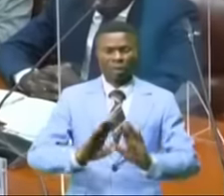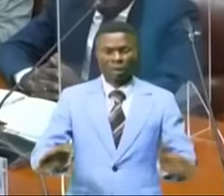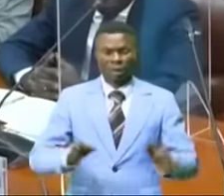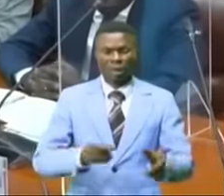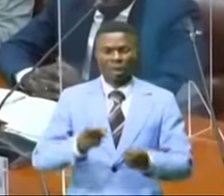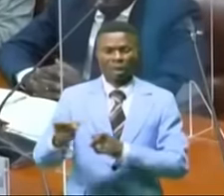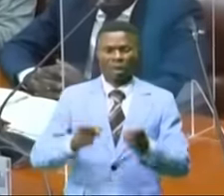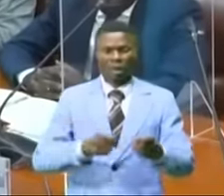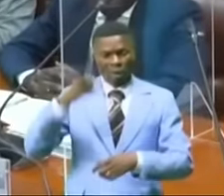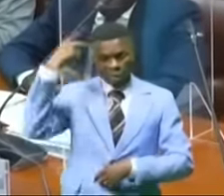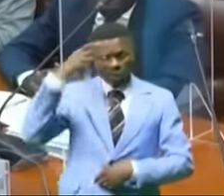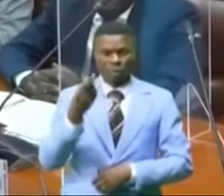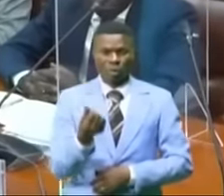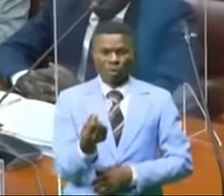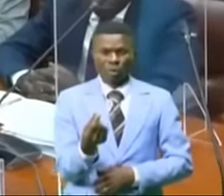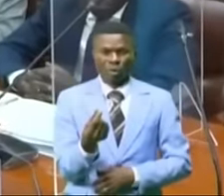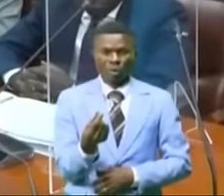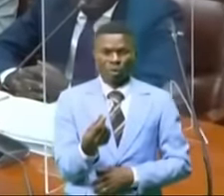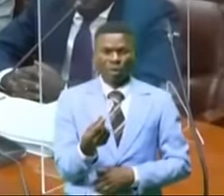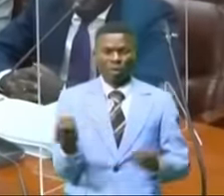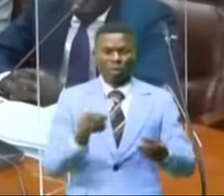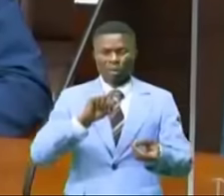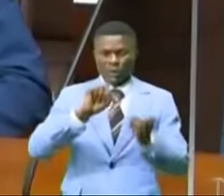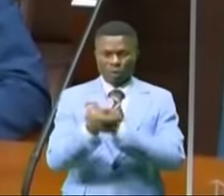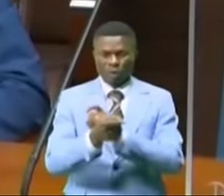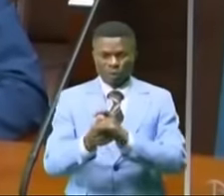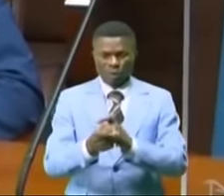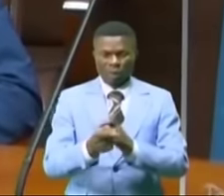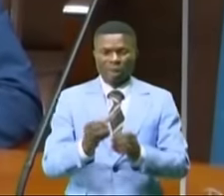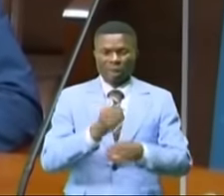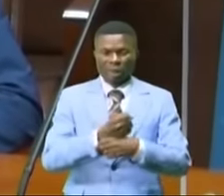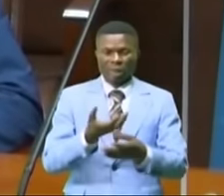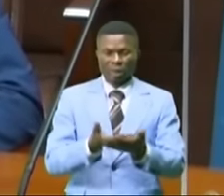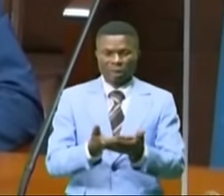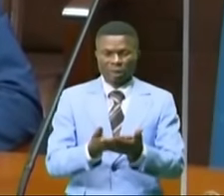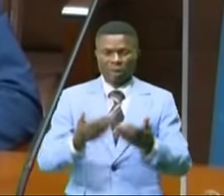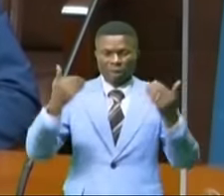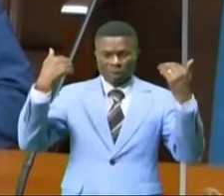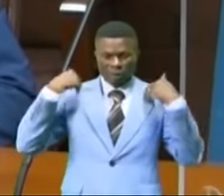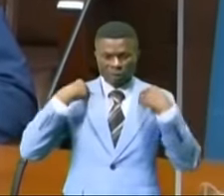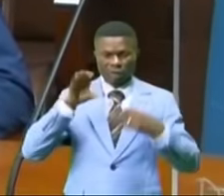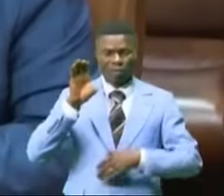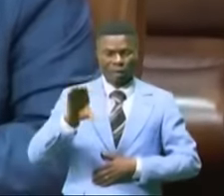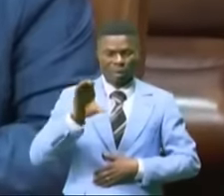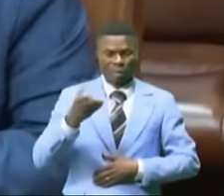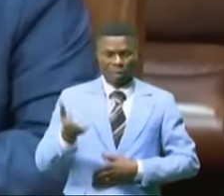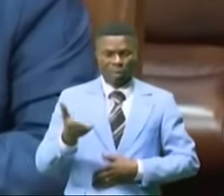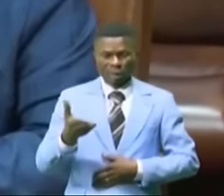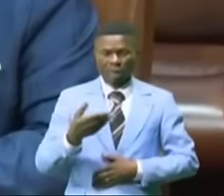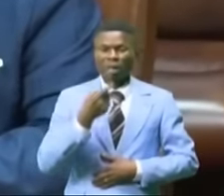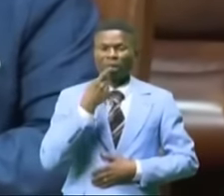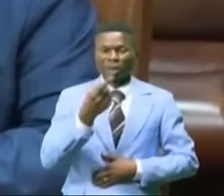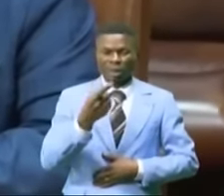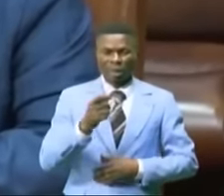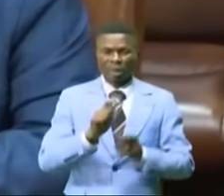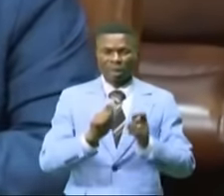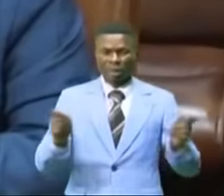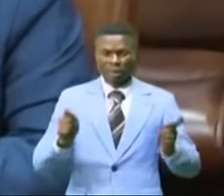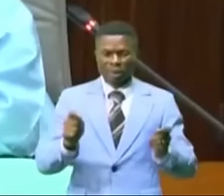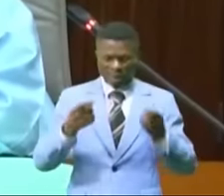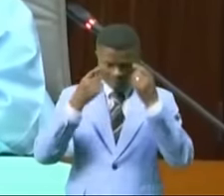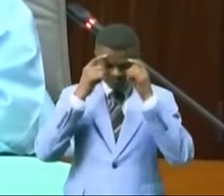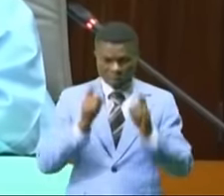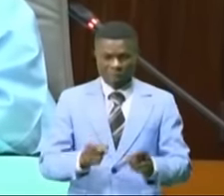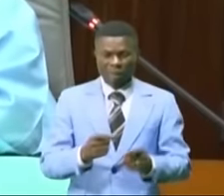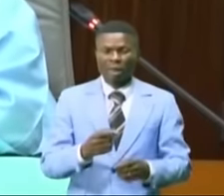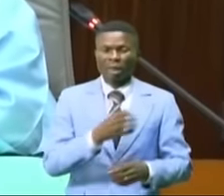gestion de la politique monétaire grâce aux réformes mises sur pied par l'autorité monétaire qui s'est dite très optimiste. Elle